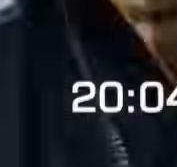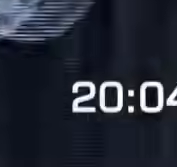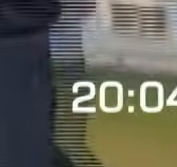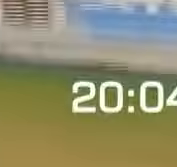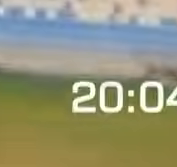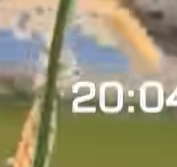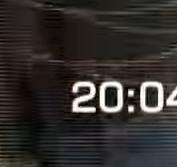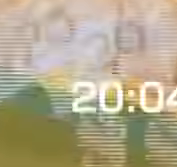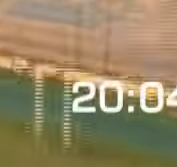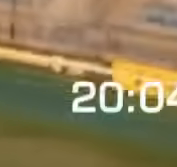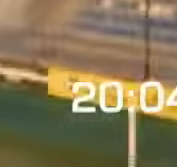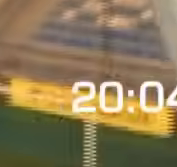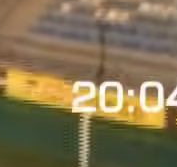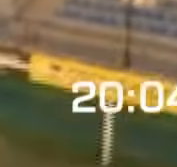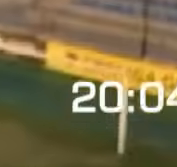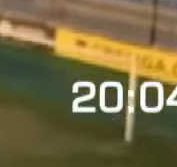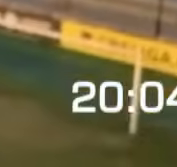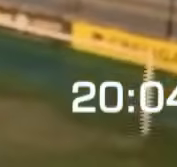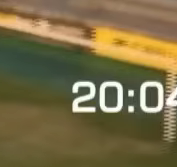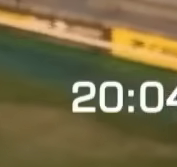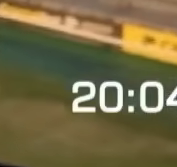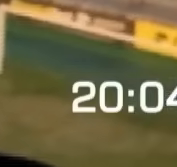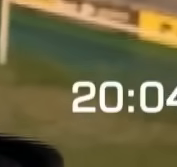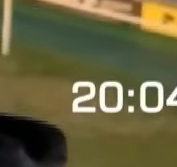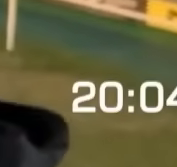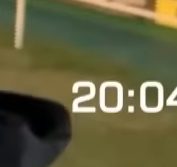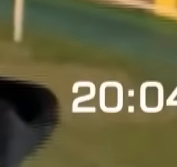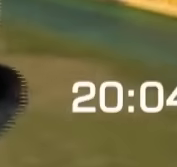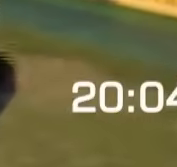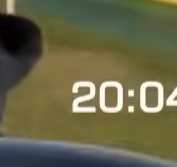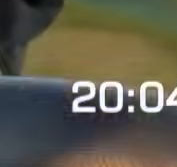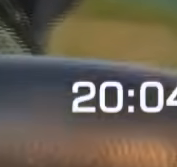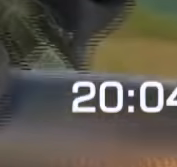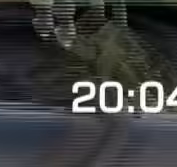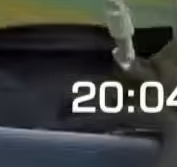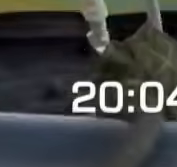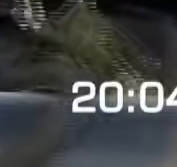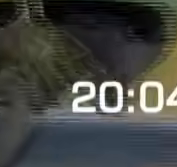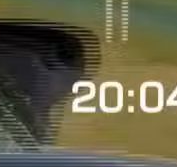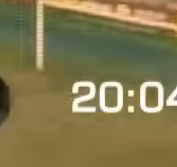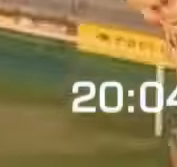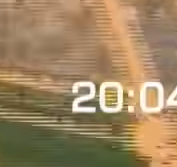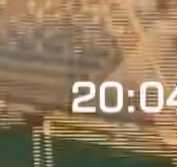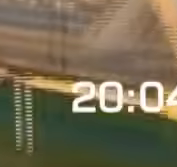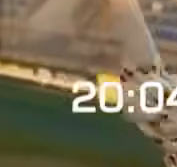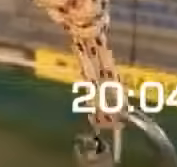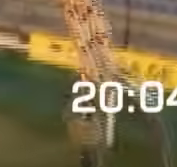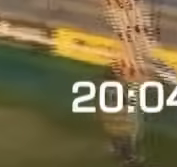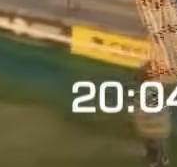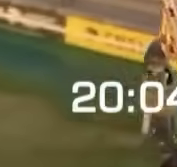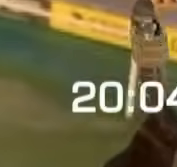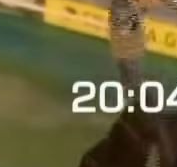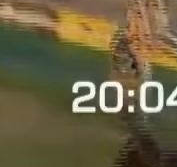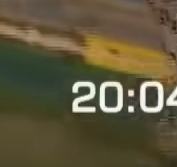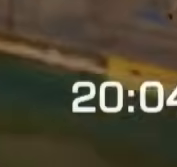დიდ მანძილზე ფრენაში მსოფლიო რეკორდის დამყარება სურდათ. სითფური აეროსტატი ფრენას ფოთიდან ვაშლოვანის ეროვნული